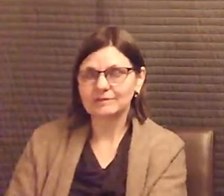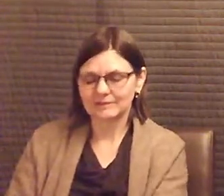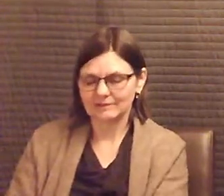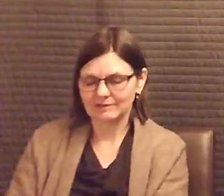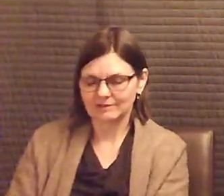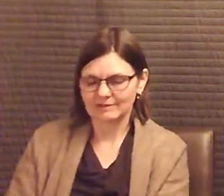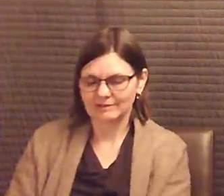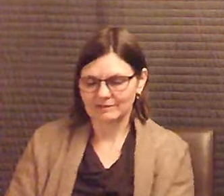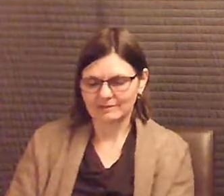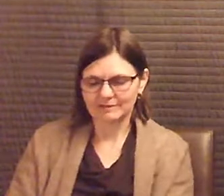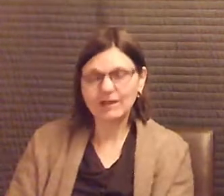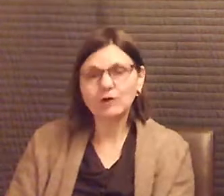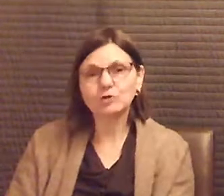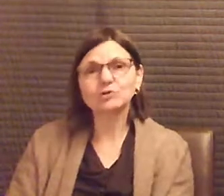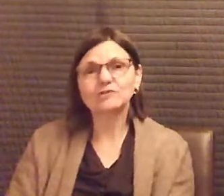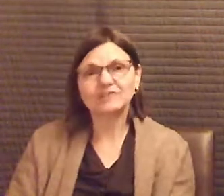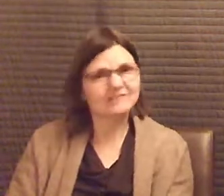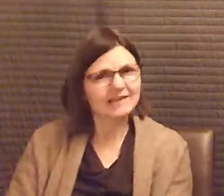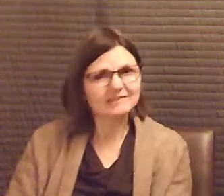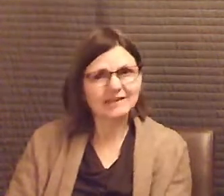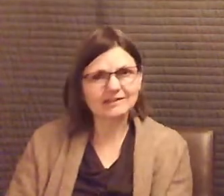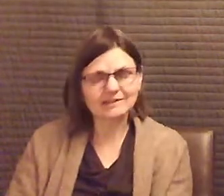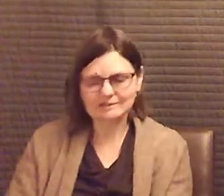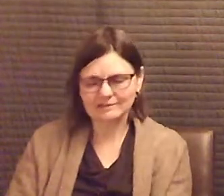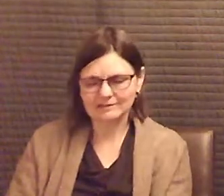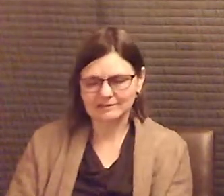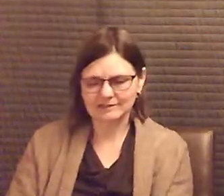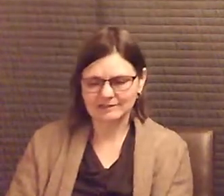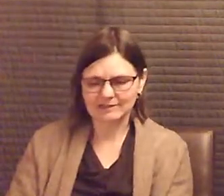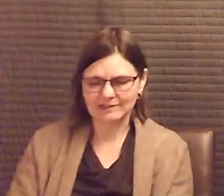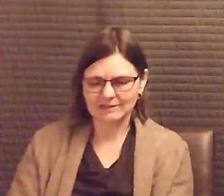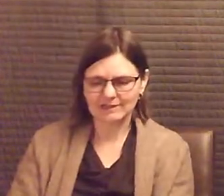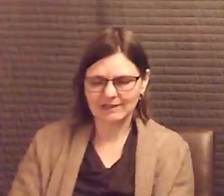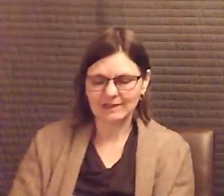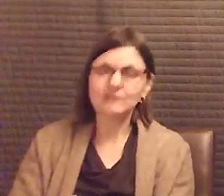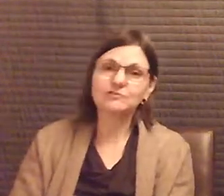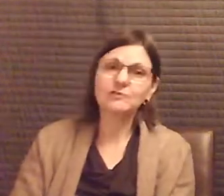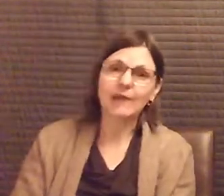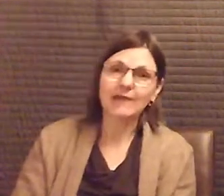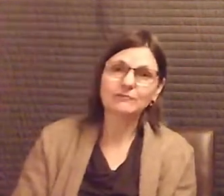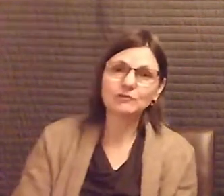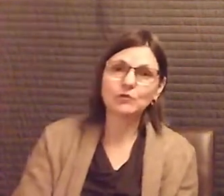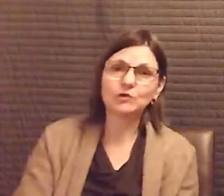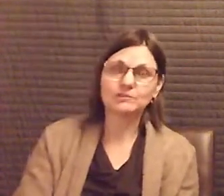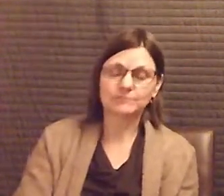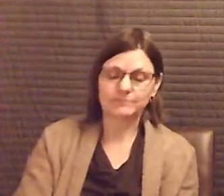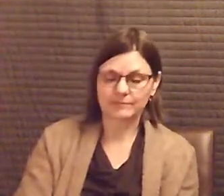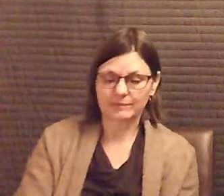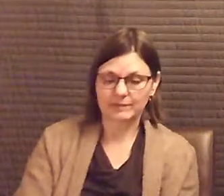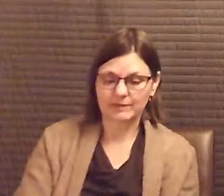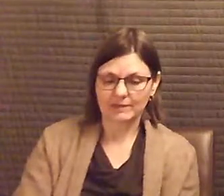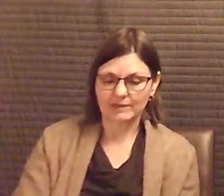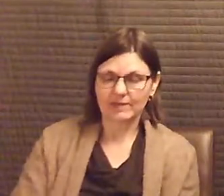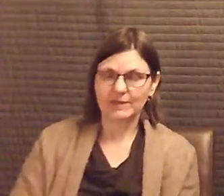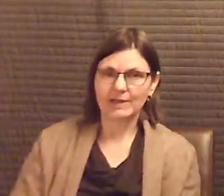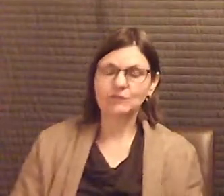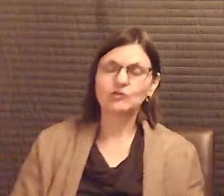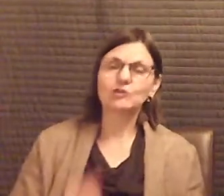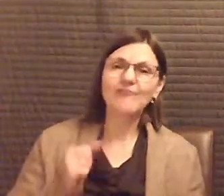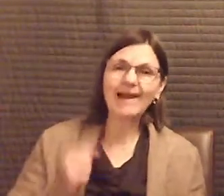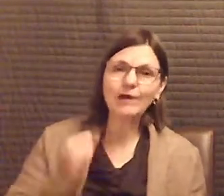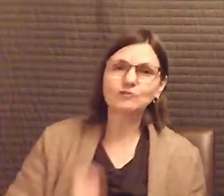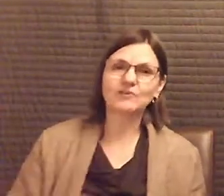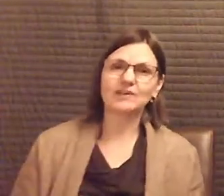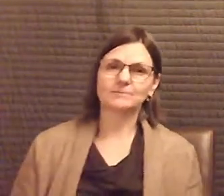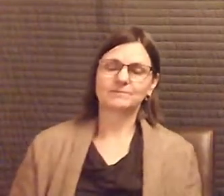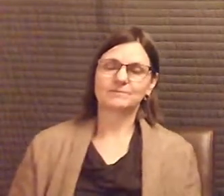stranden en stranden dan groeide steeds en als meer biden door als we blijven in het voor en wie we lopen pan en dan